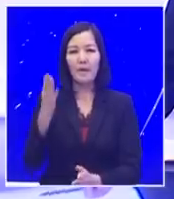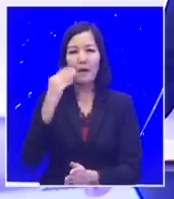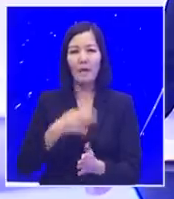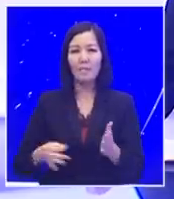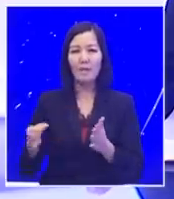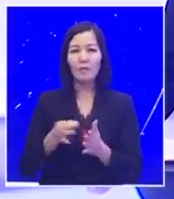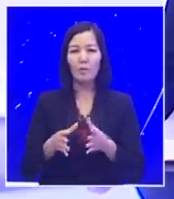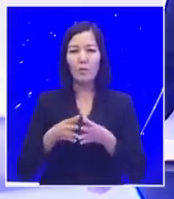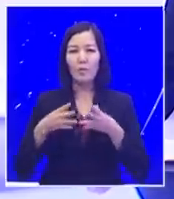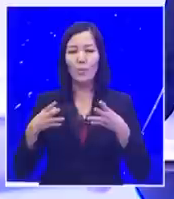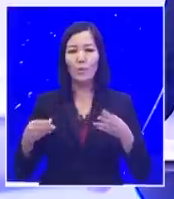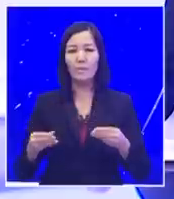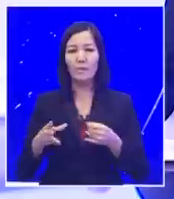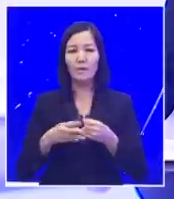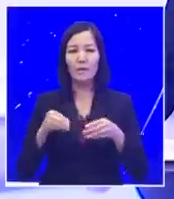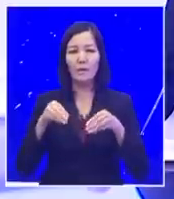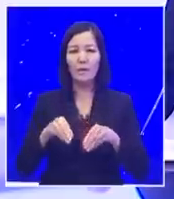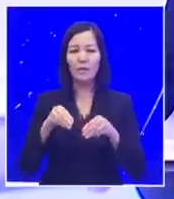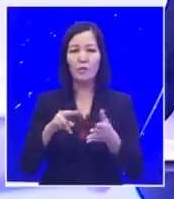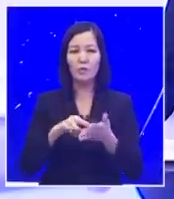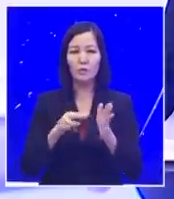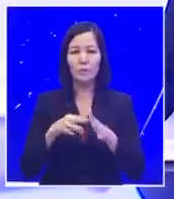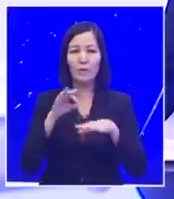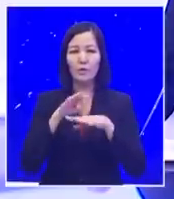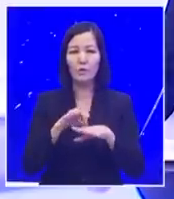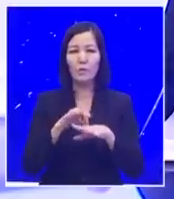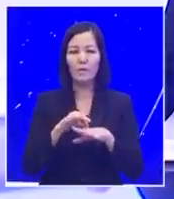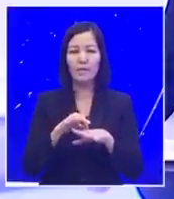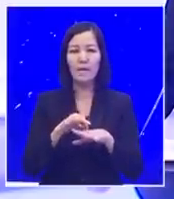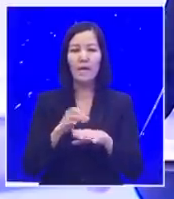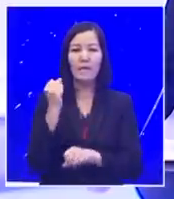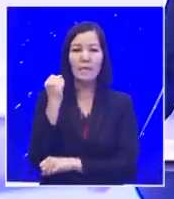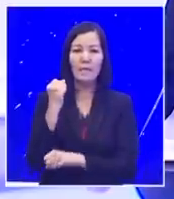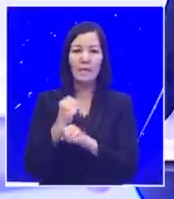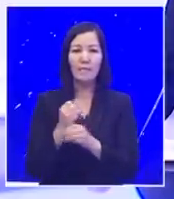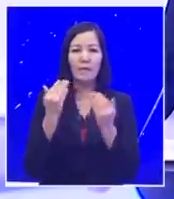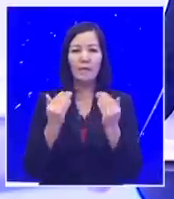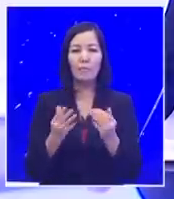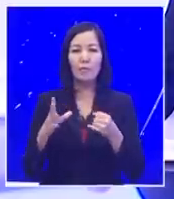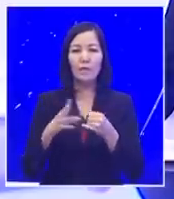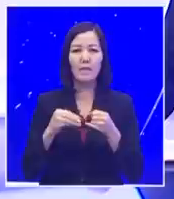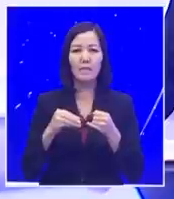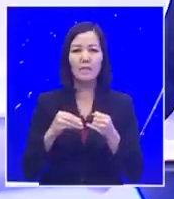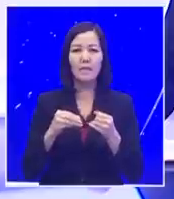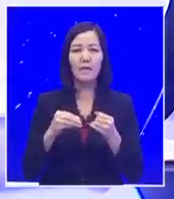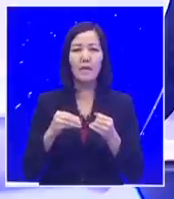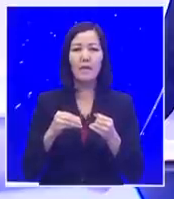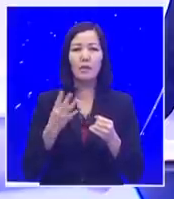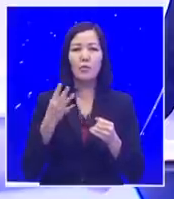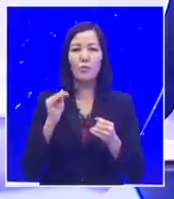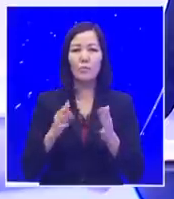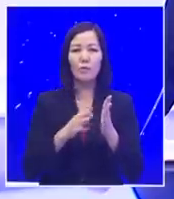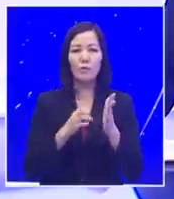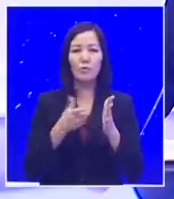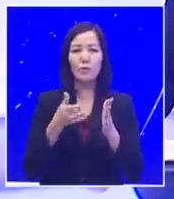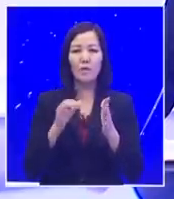Алматы облысында көктемгі егіс науқаны жоспарлы жүріп жатыр. Жетісулық дала еңбеккері биыл егістік алқабын 4900 гектарға